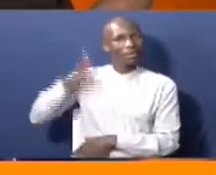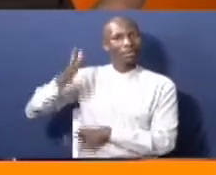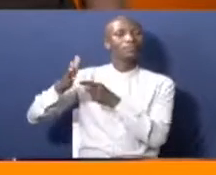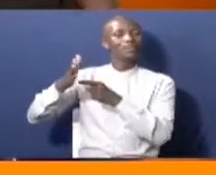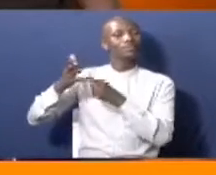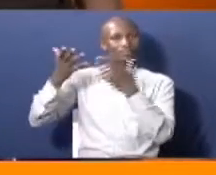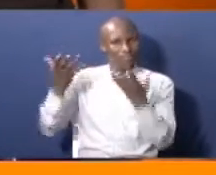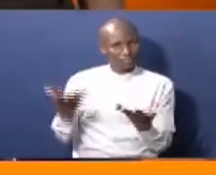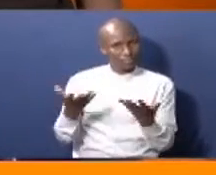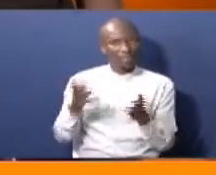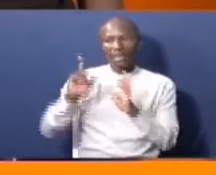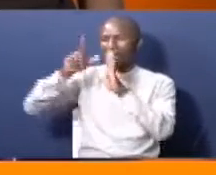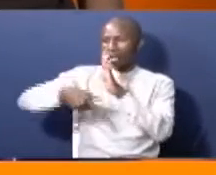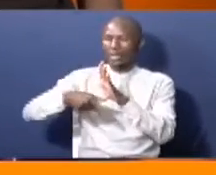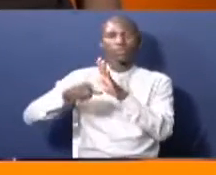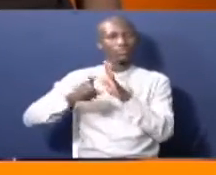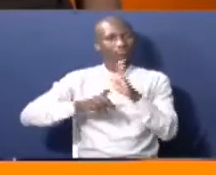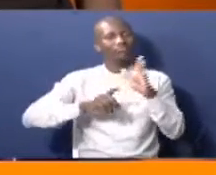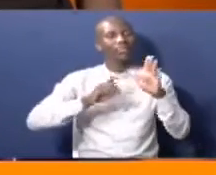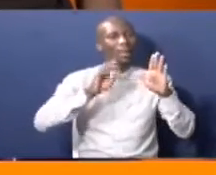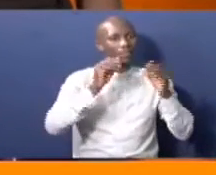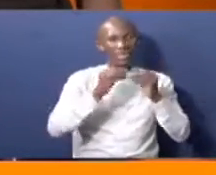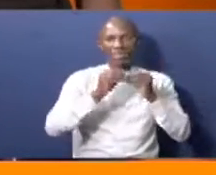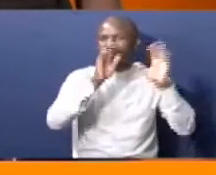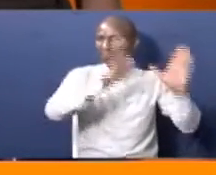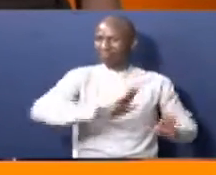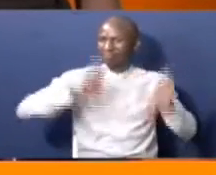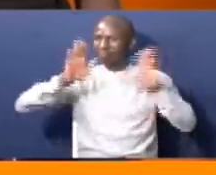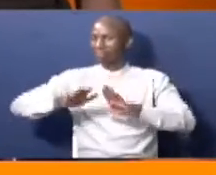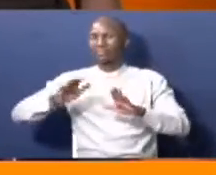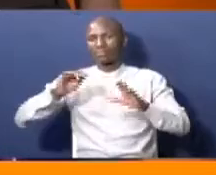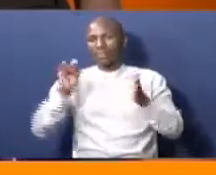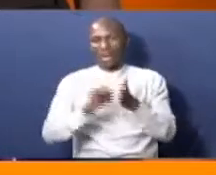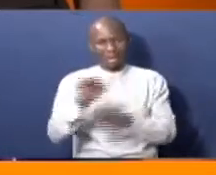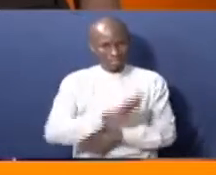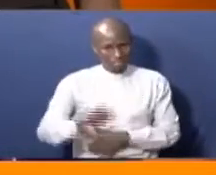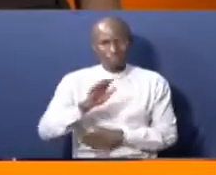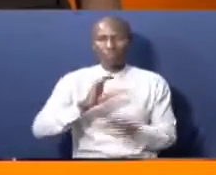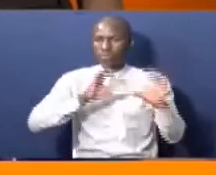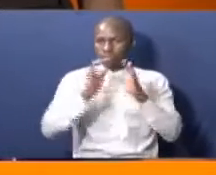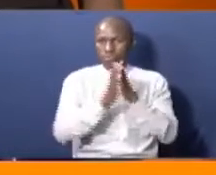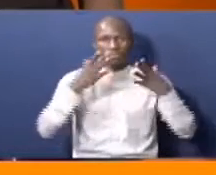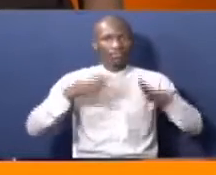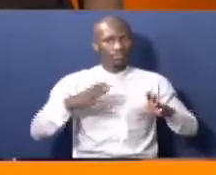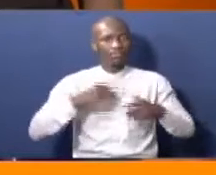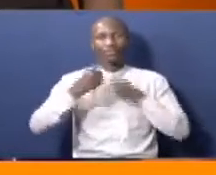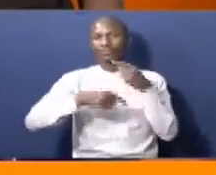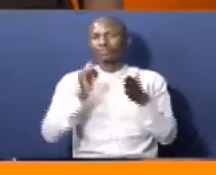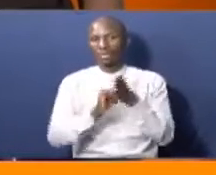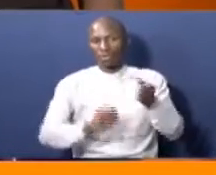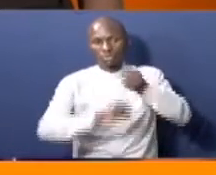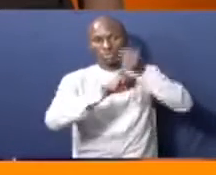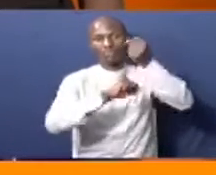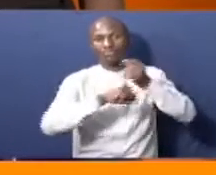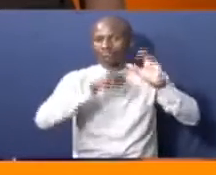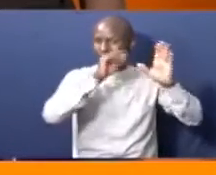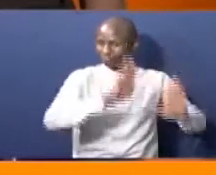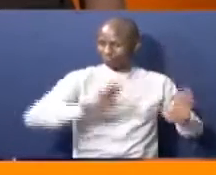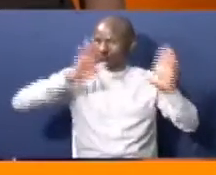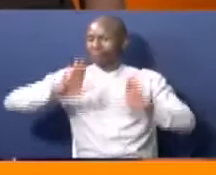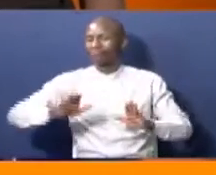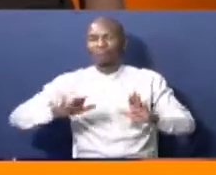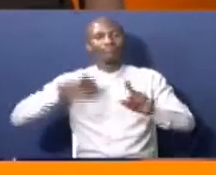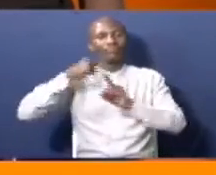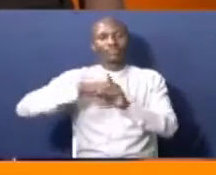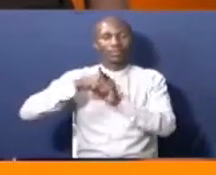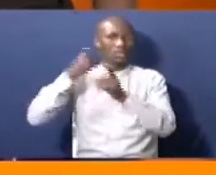Naivasha. Na itina methi wa maitua isi ambu manosi kuthukanga ni wa kisiyo ni kiu. Kunene niuna ene hindi maende kumakuwa tamba unzika hiyo ni siyosi ya